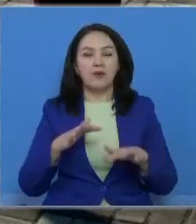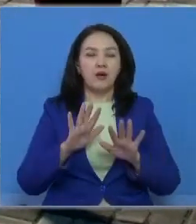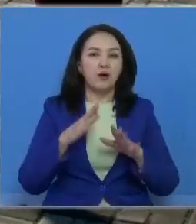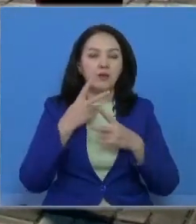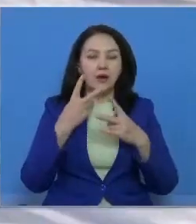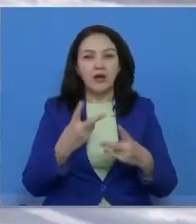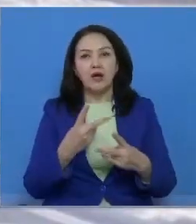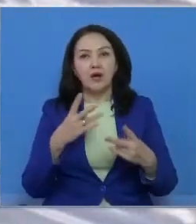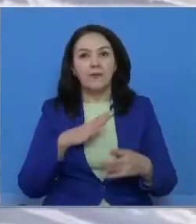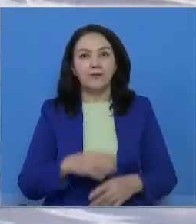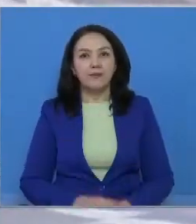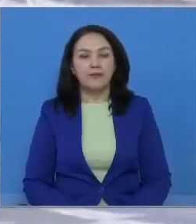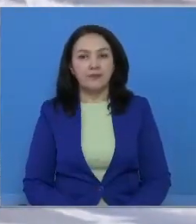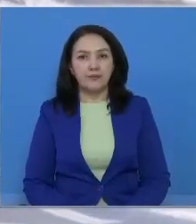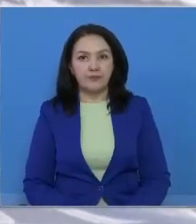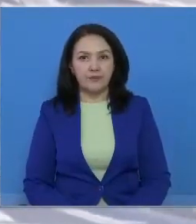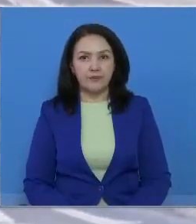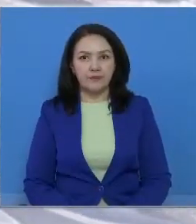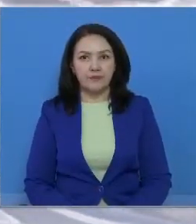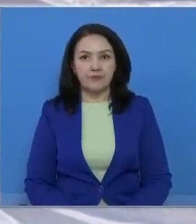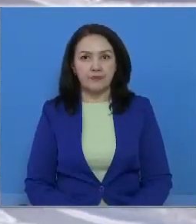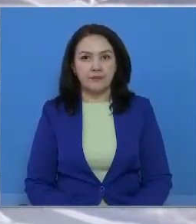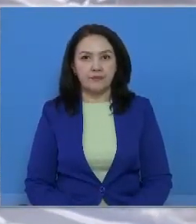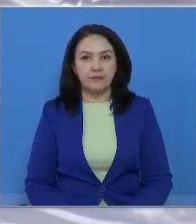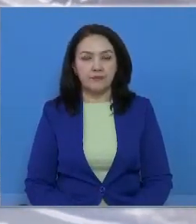көріністі тамашалады. Тағы бір батыр дүниеге келді.